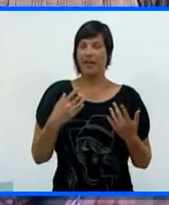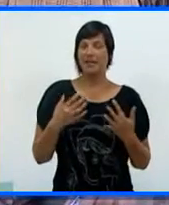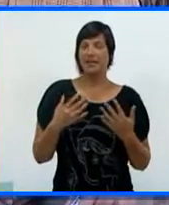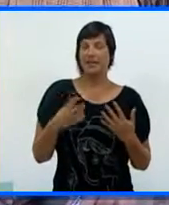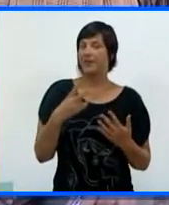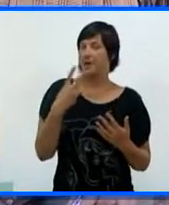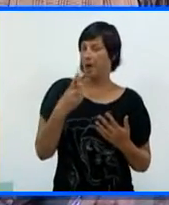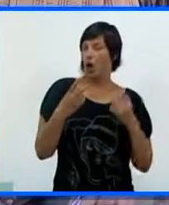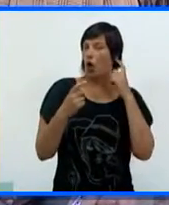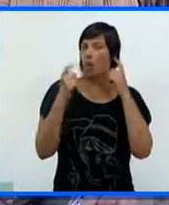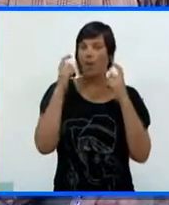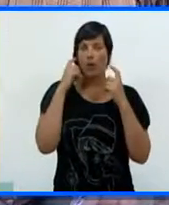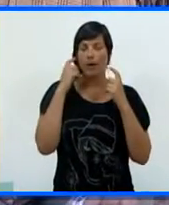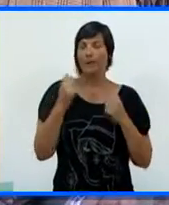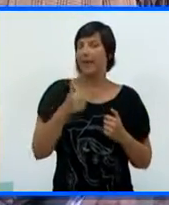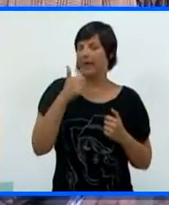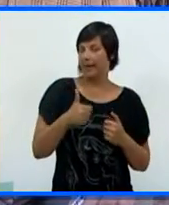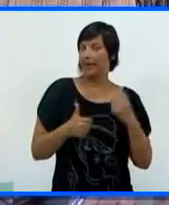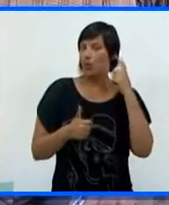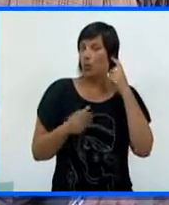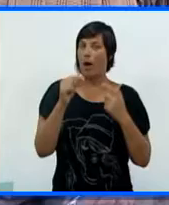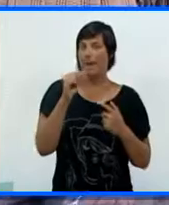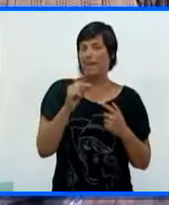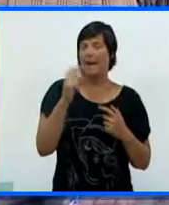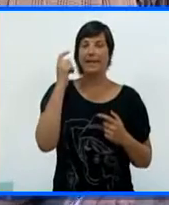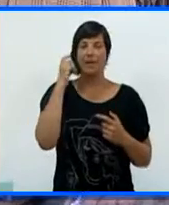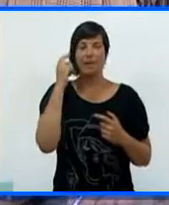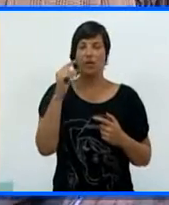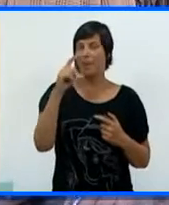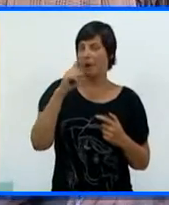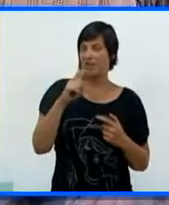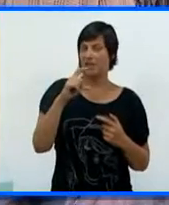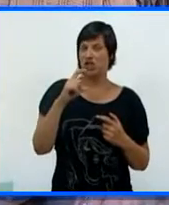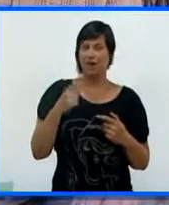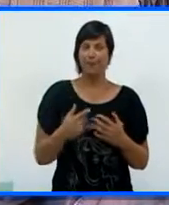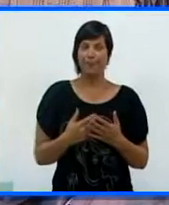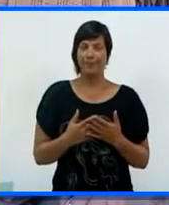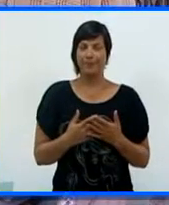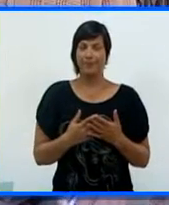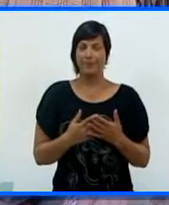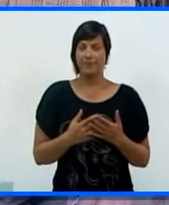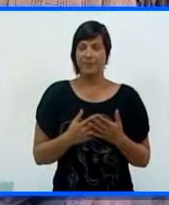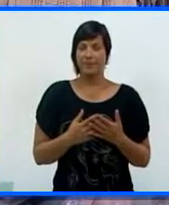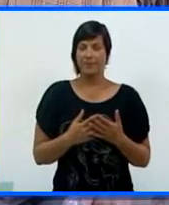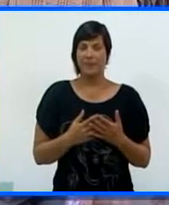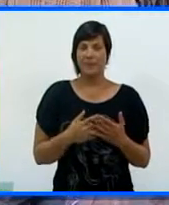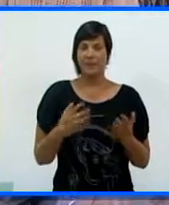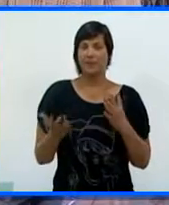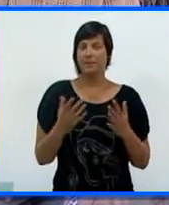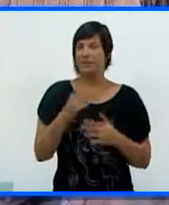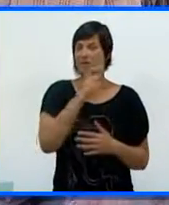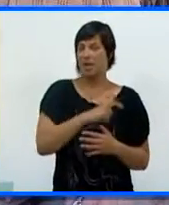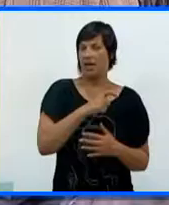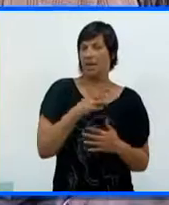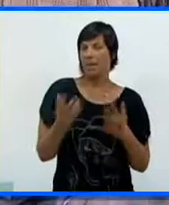Jeste vi na oba uha? Pa jedno uko malo manje, jedno uko malo više. Prepostavljam, svi mi članovi